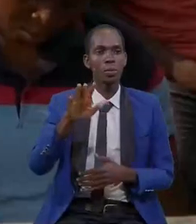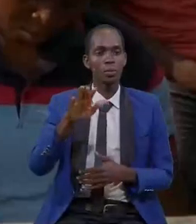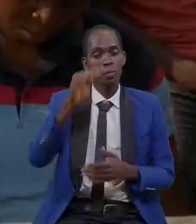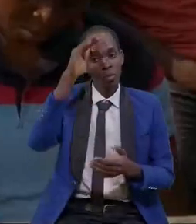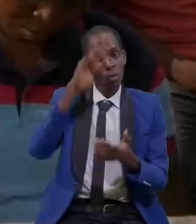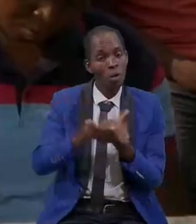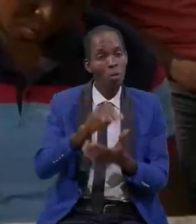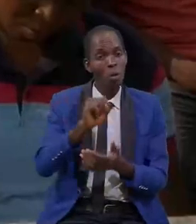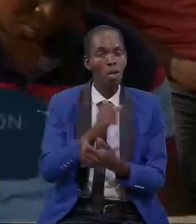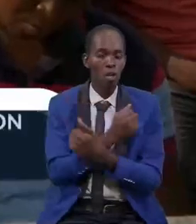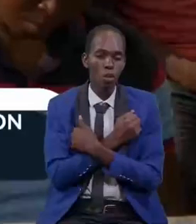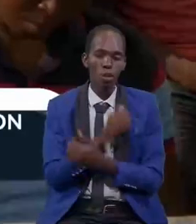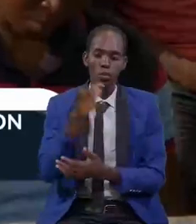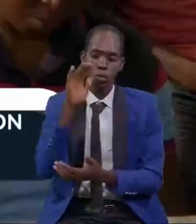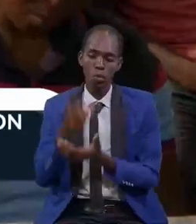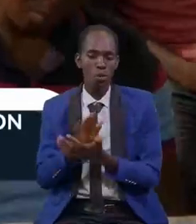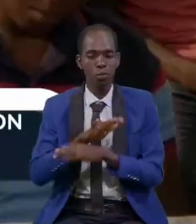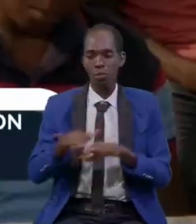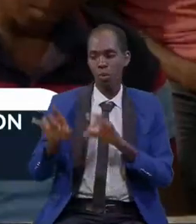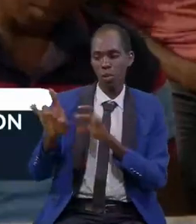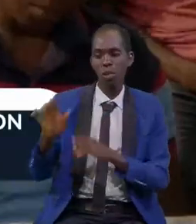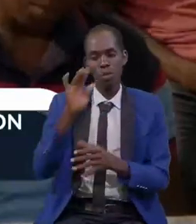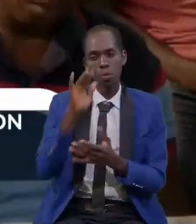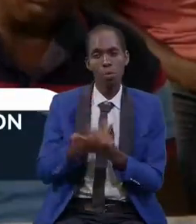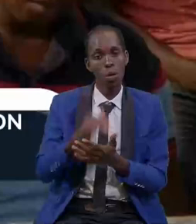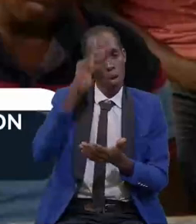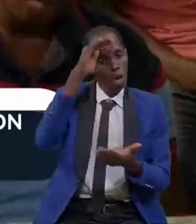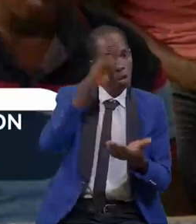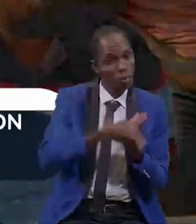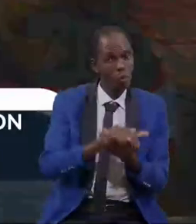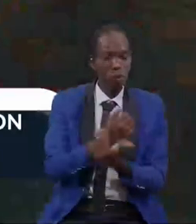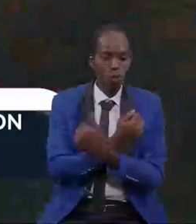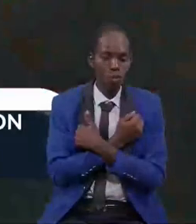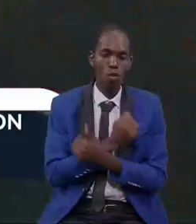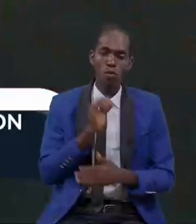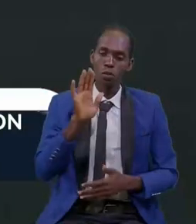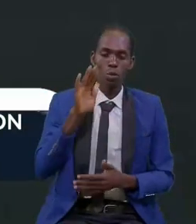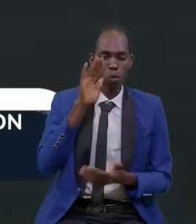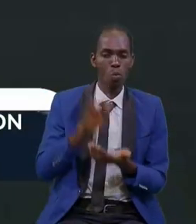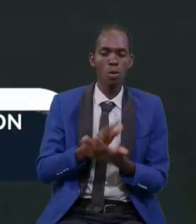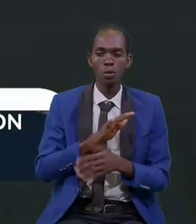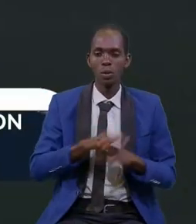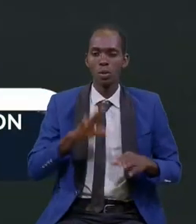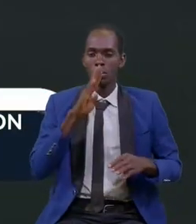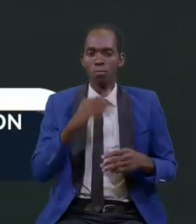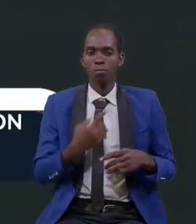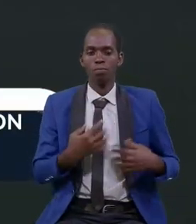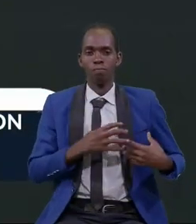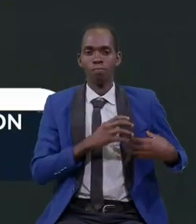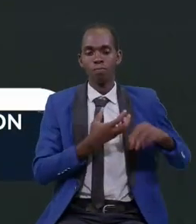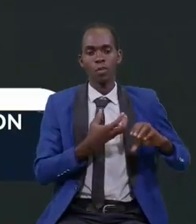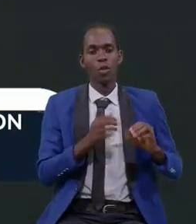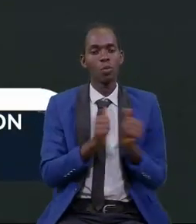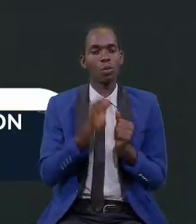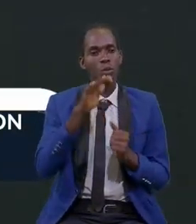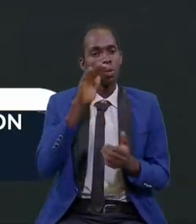Marie, aimez vos femmes, ne haïssez pas vos femmes. Marie, aimez vos femmes, il n'y a pas de rancune. Marie, aimez vos